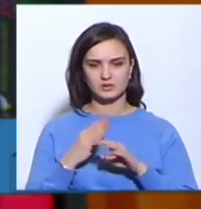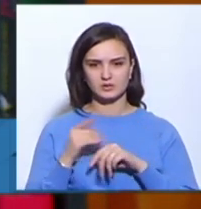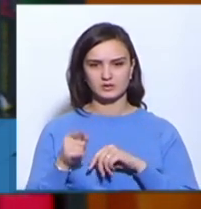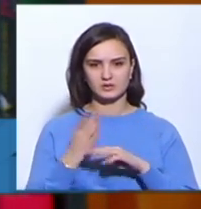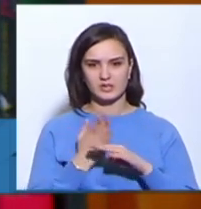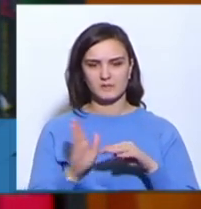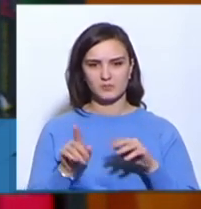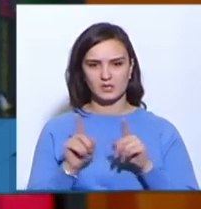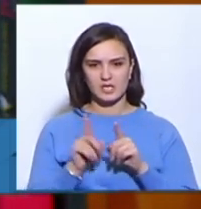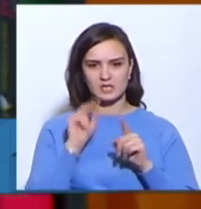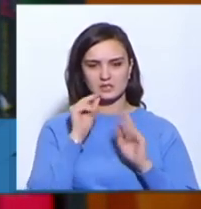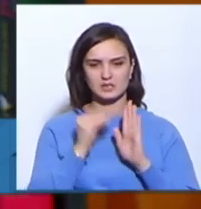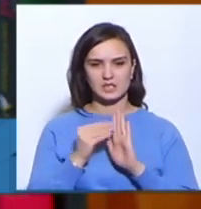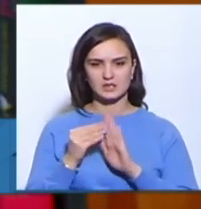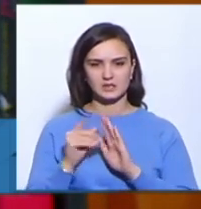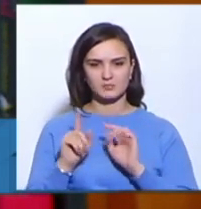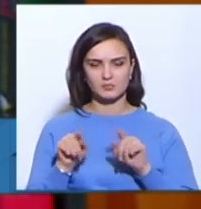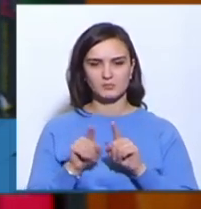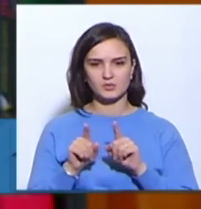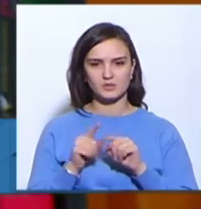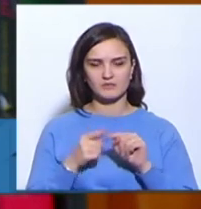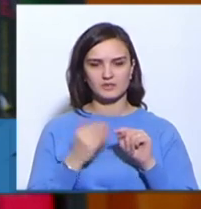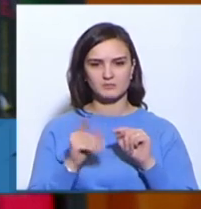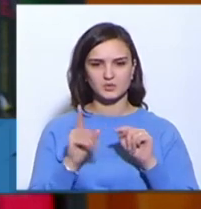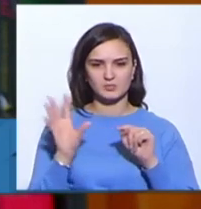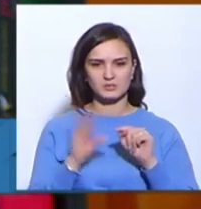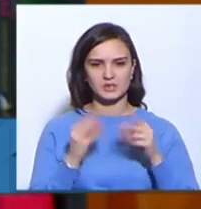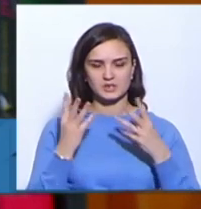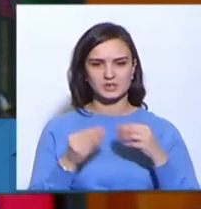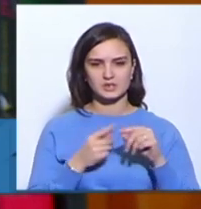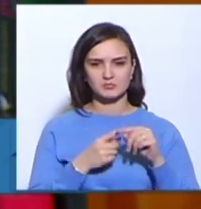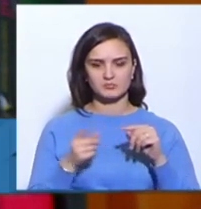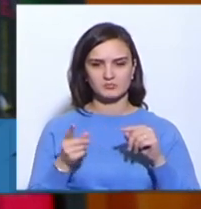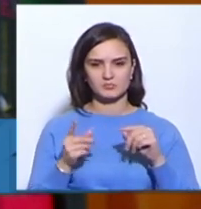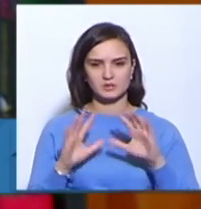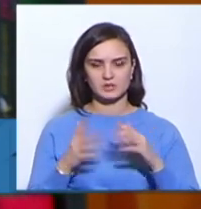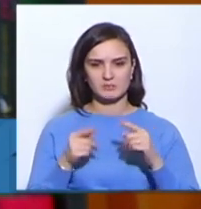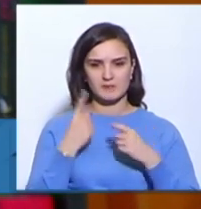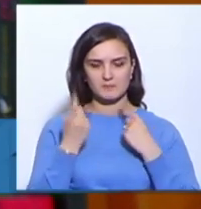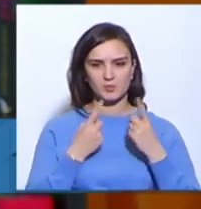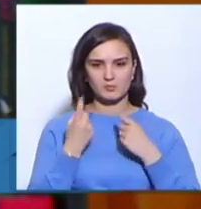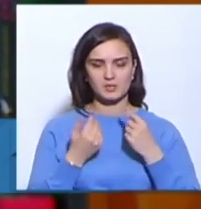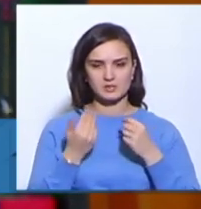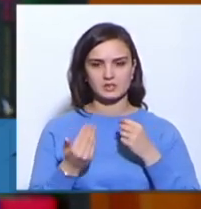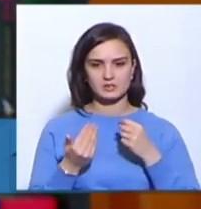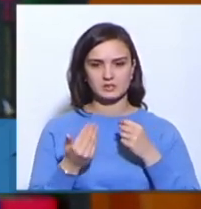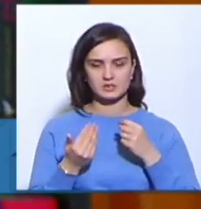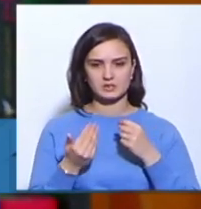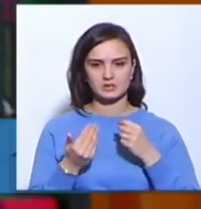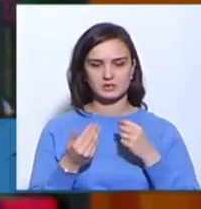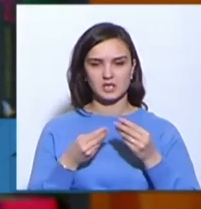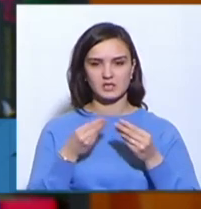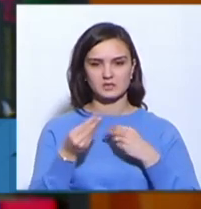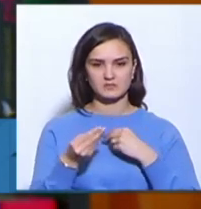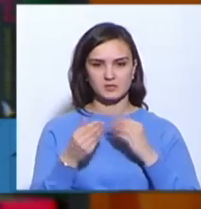გამოყოფილი ასეთი თარიღები, რომ მიუხედავად იმისა, რომ მთელი წლის განმავლობაში ხდება ინფორმაციის გაცვლა